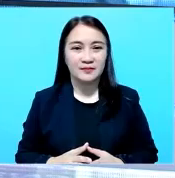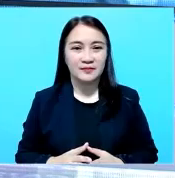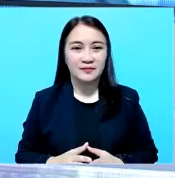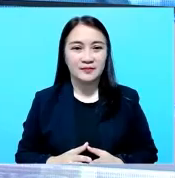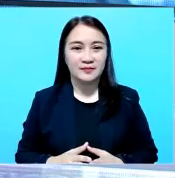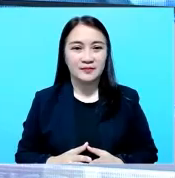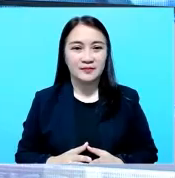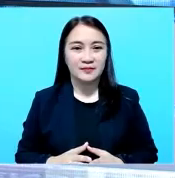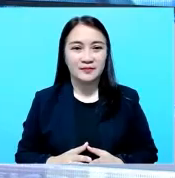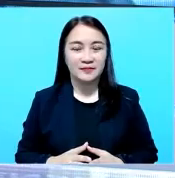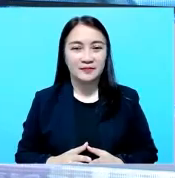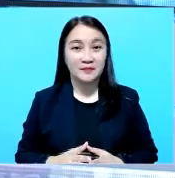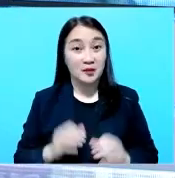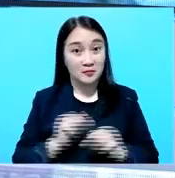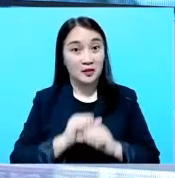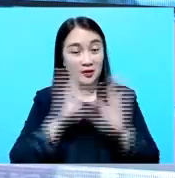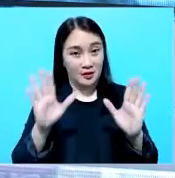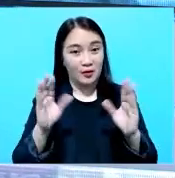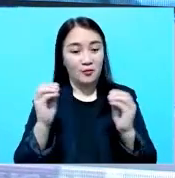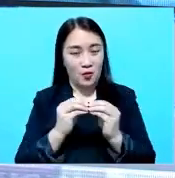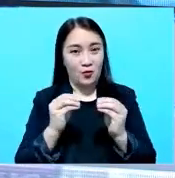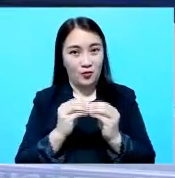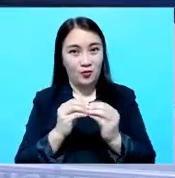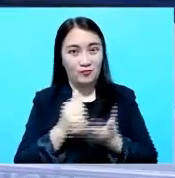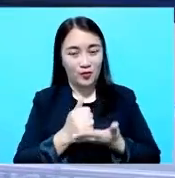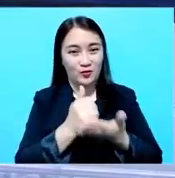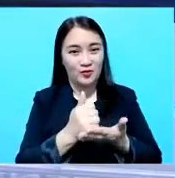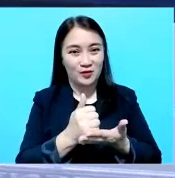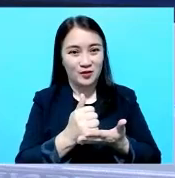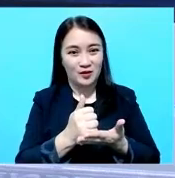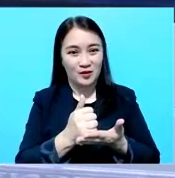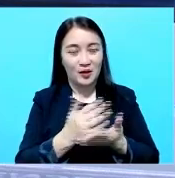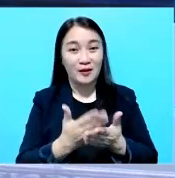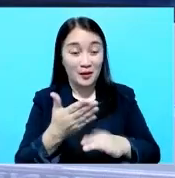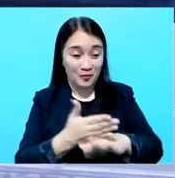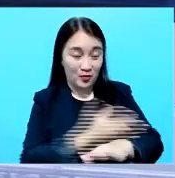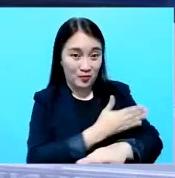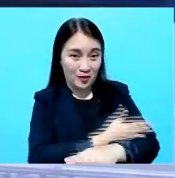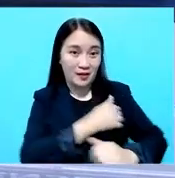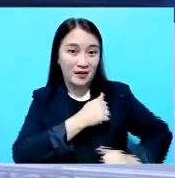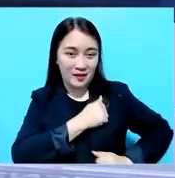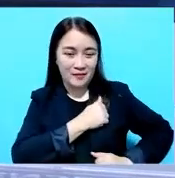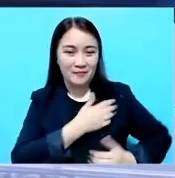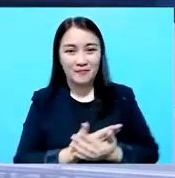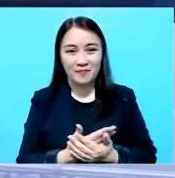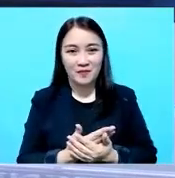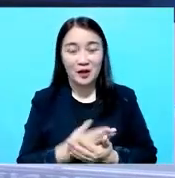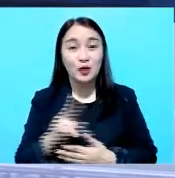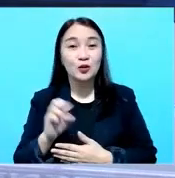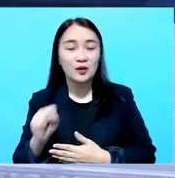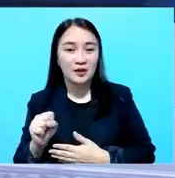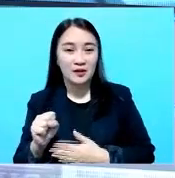Mas malinaw at mas maraming tulong sa modernization ng AFP. Yan ang nakapaloob sa inilabas na U.S.-Philippines Bilateral